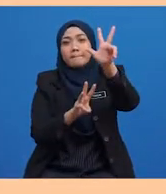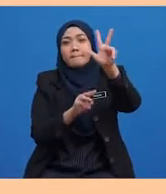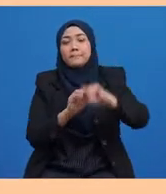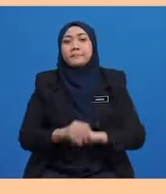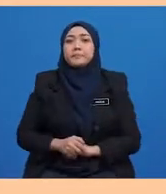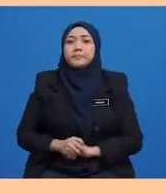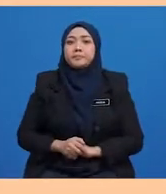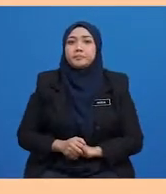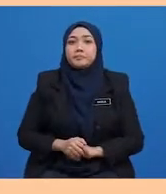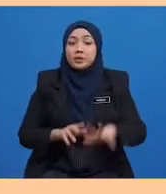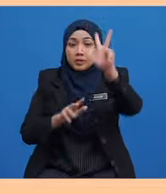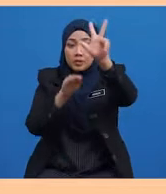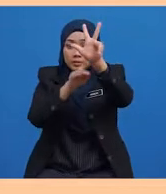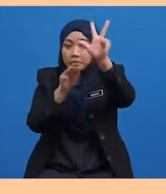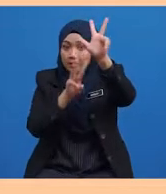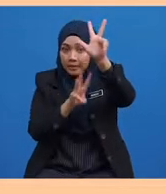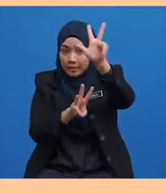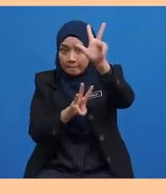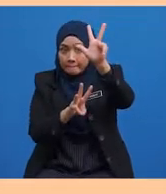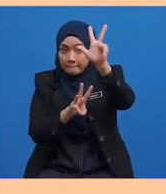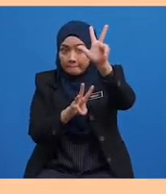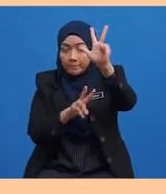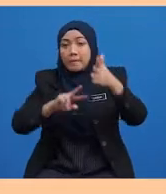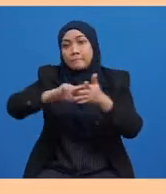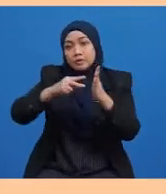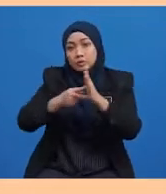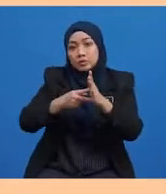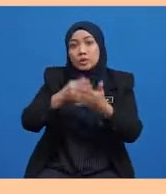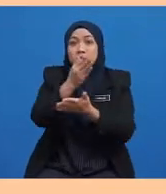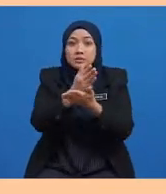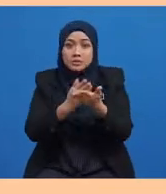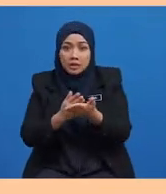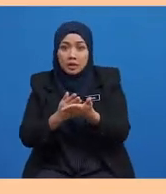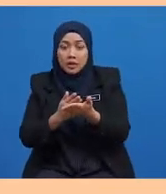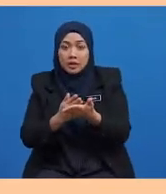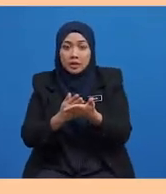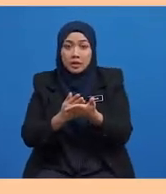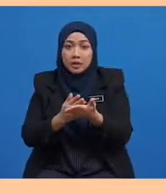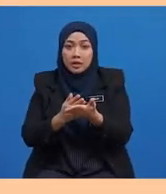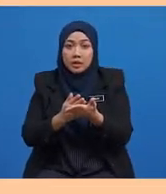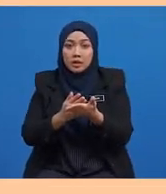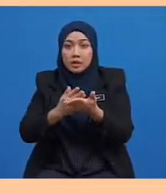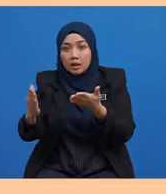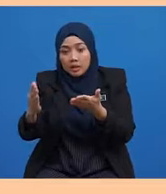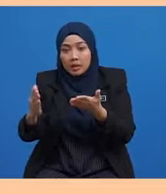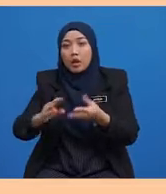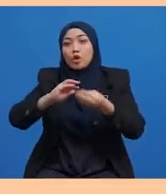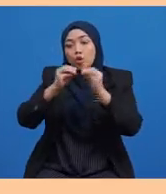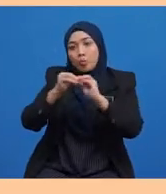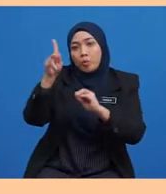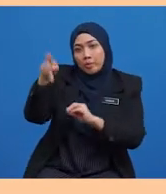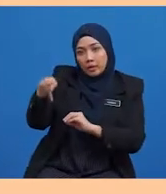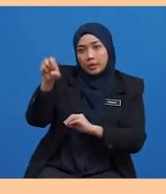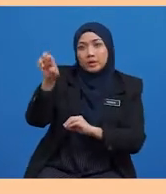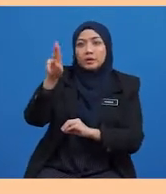3/6 menunjukkan setengah atau sebahagian nombornya adalah nombor perdana. Ya,